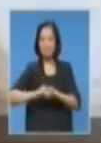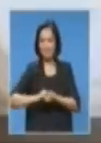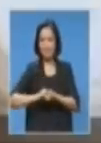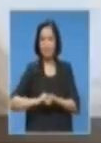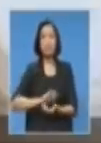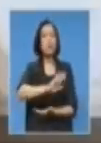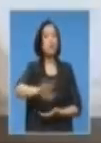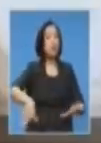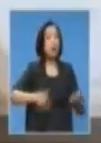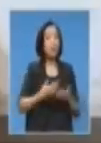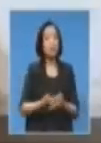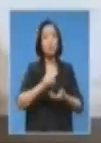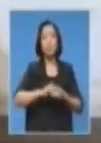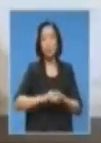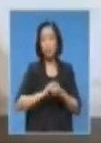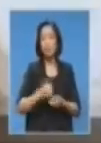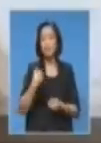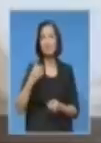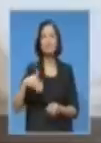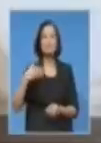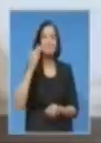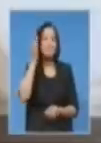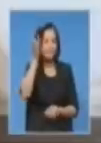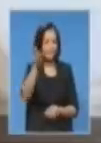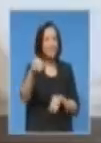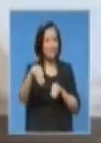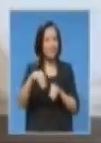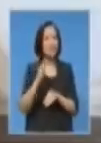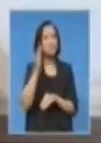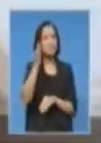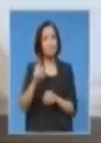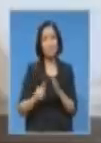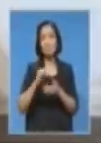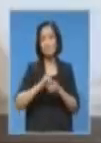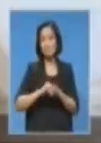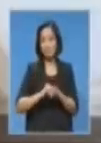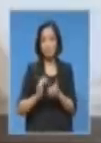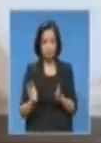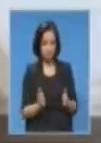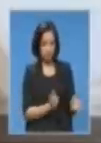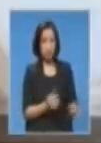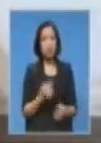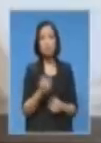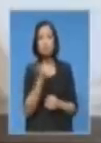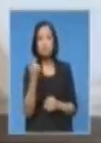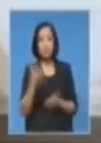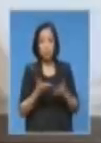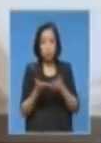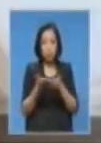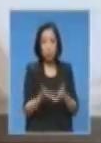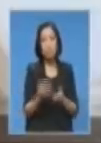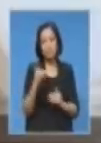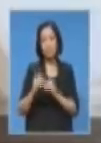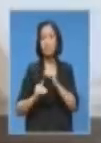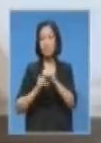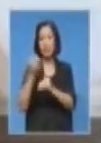จะเป็นความร่วมมือที่จะเกิดขึ้นในช่วงอนาคตอันใกล้นี้ครับสำหรับทางอื่นนั้นก็จะมีการพัฒนาไปตลอดทุกเส้นทาง